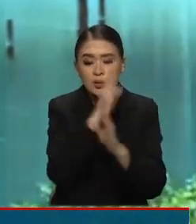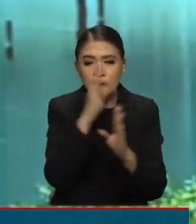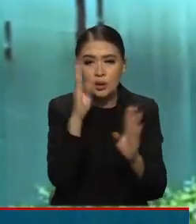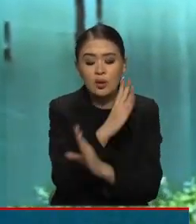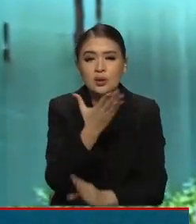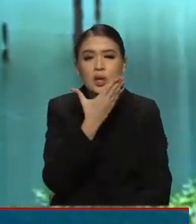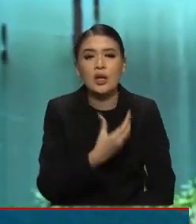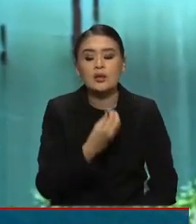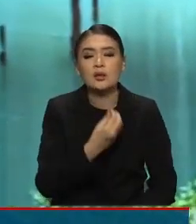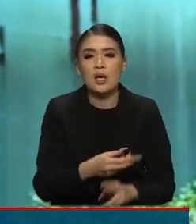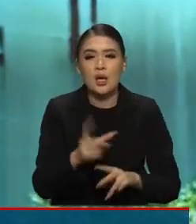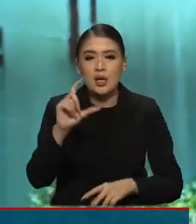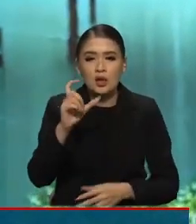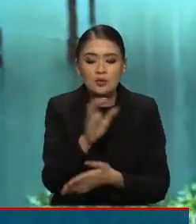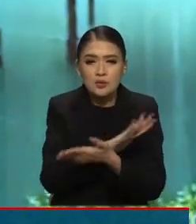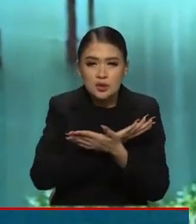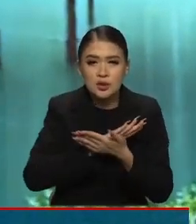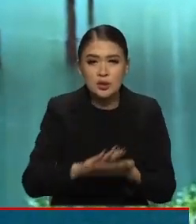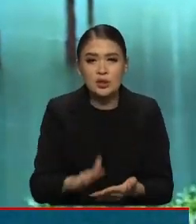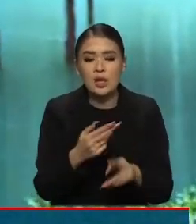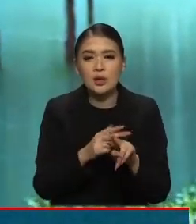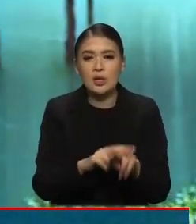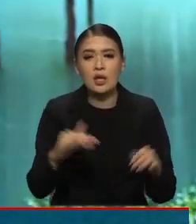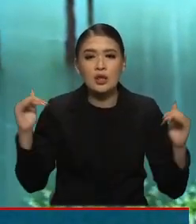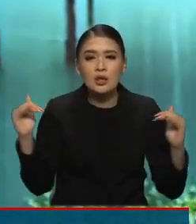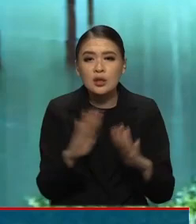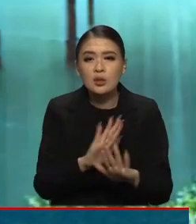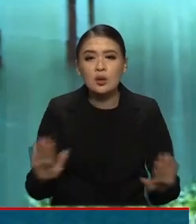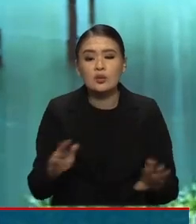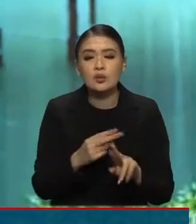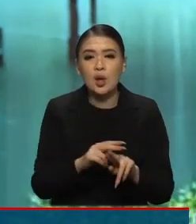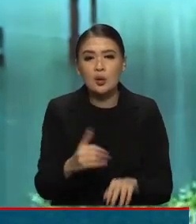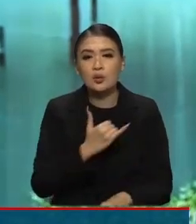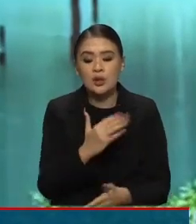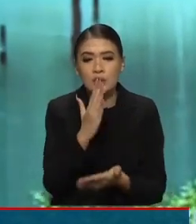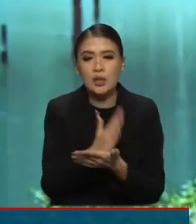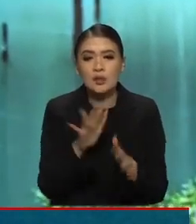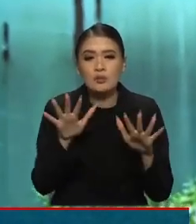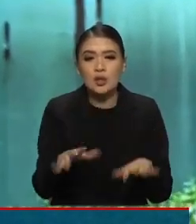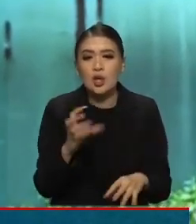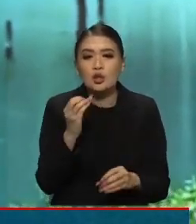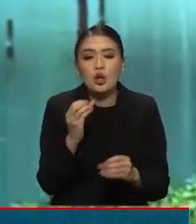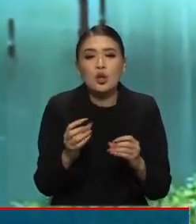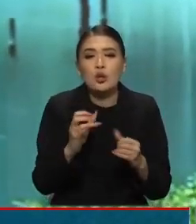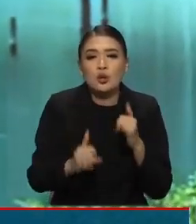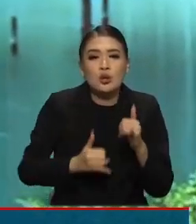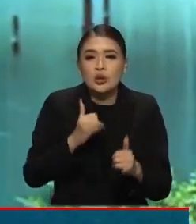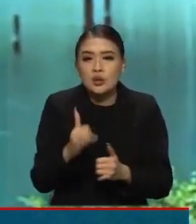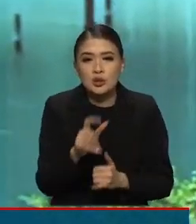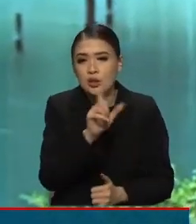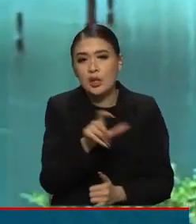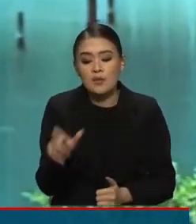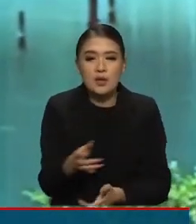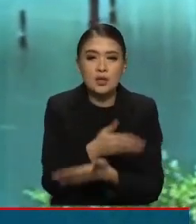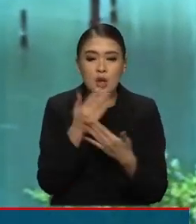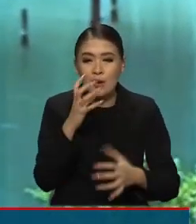нас все экологически чистое, практически нетронутое. То есть у нас есть места, где не ступала нога человека. Человека, да. Да, и